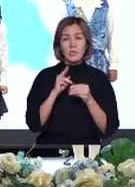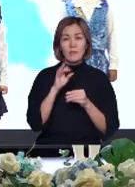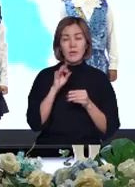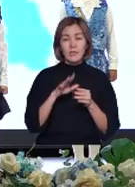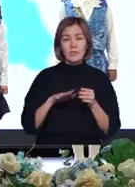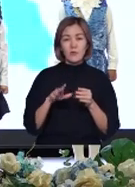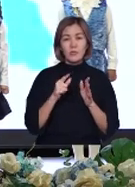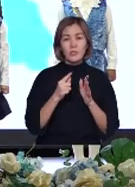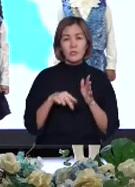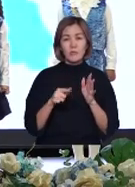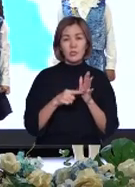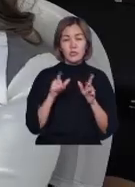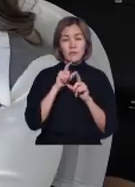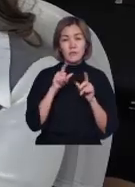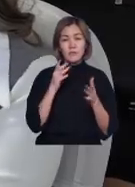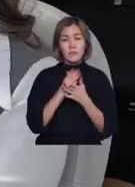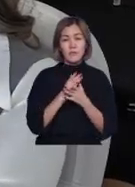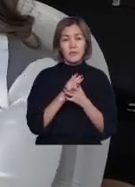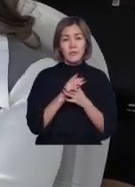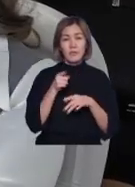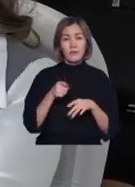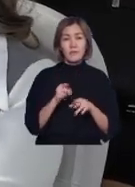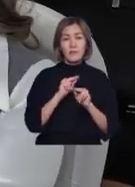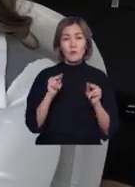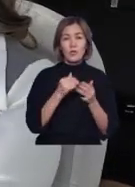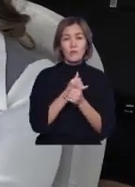ауданында 27-ге жуық білім ордасы бар. Онда 1000-нан аса